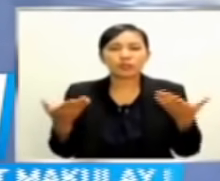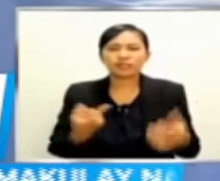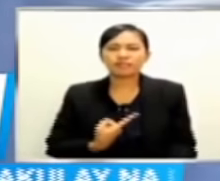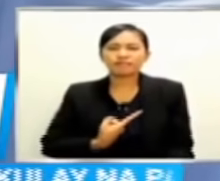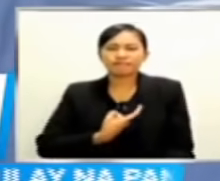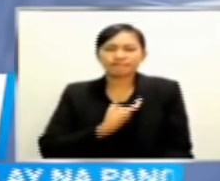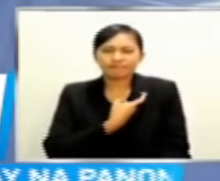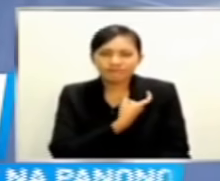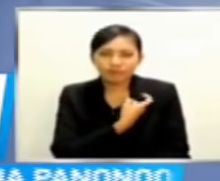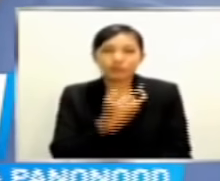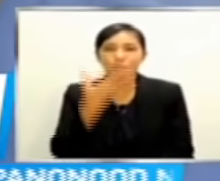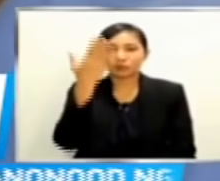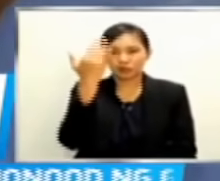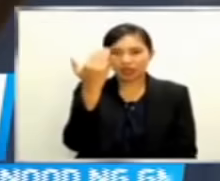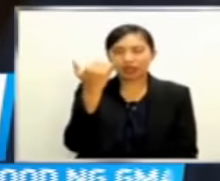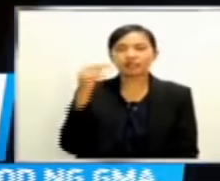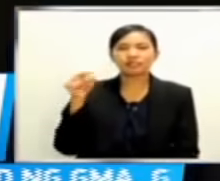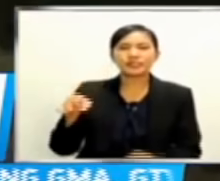po.